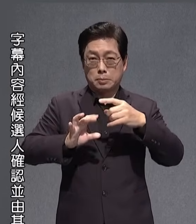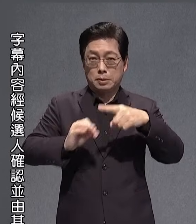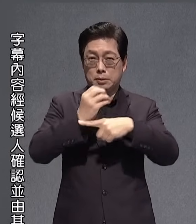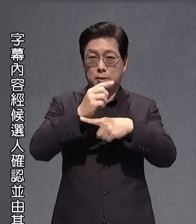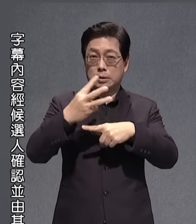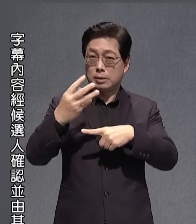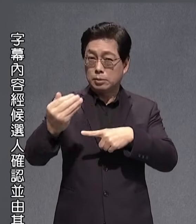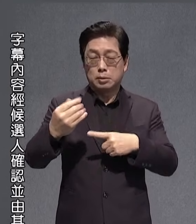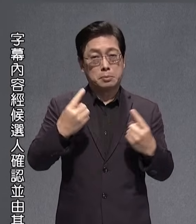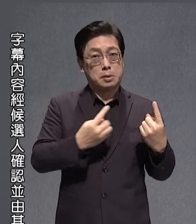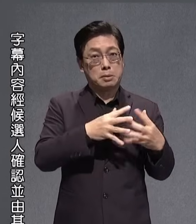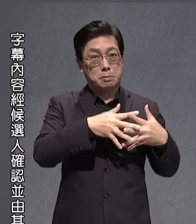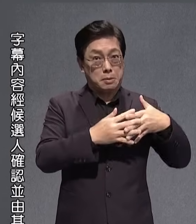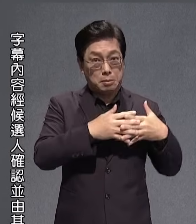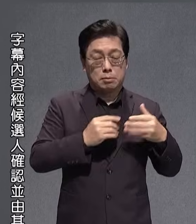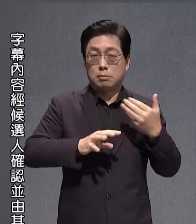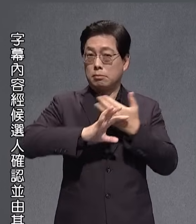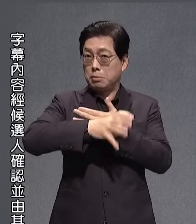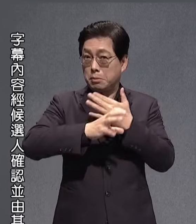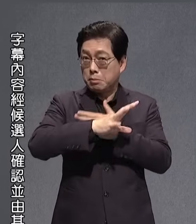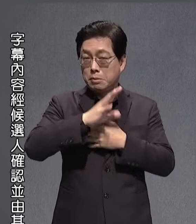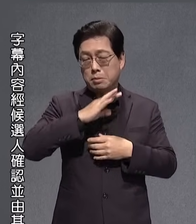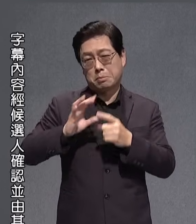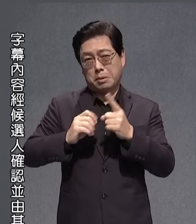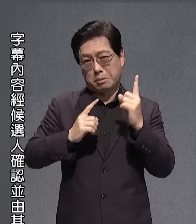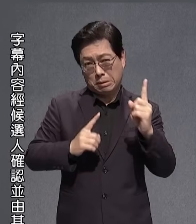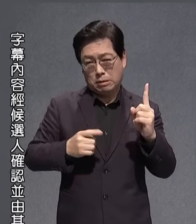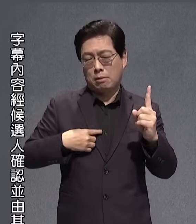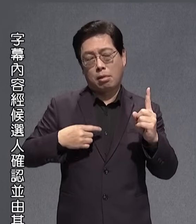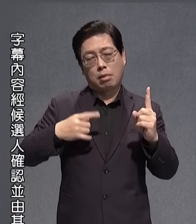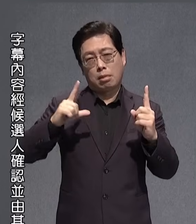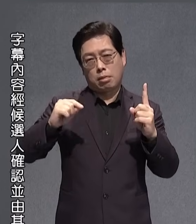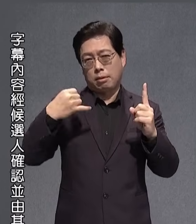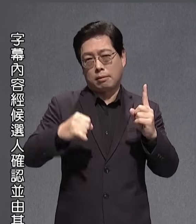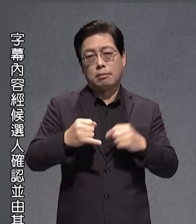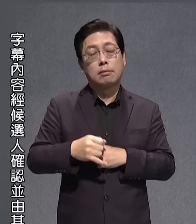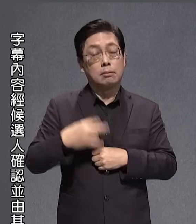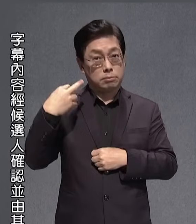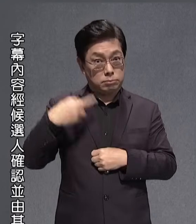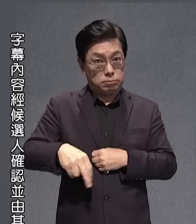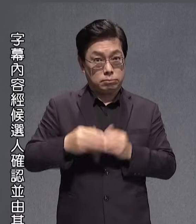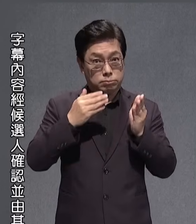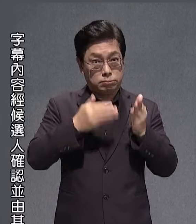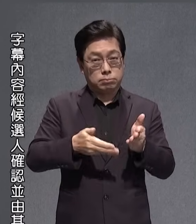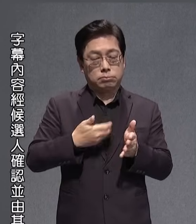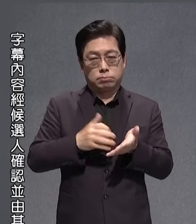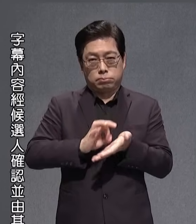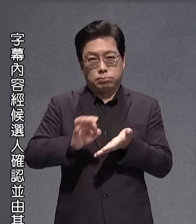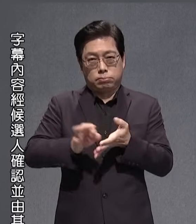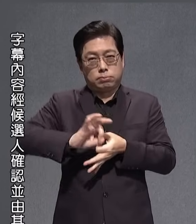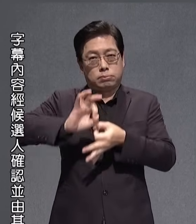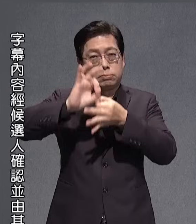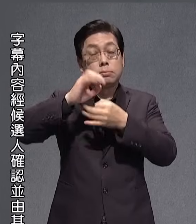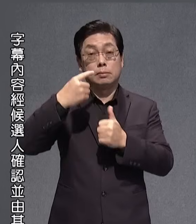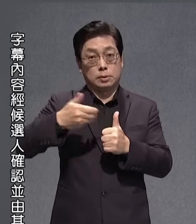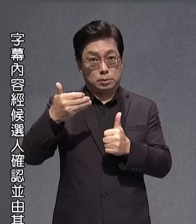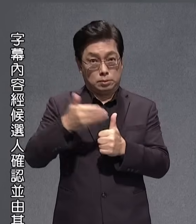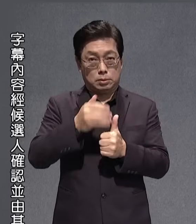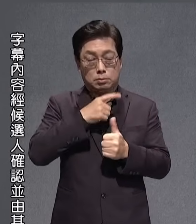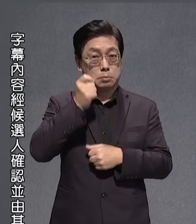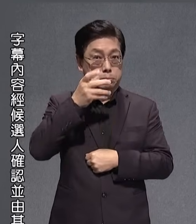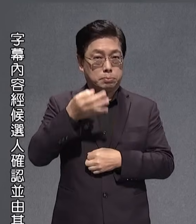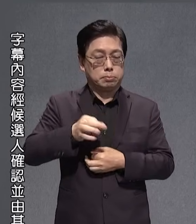远远不及美国或其他先进国家的 1%， 因此我要提升高教的支出，提升教育的薪